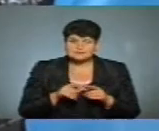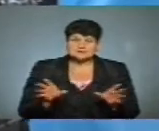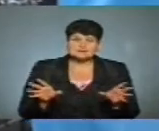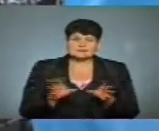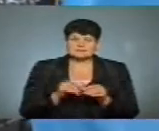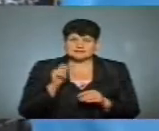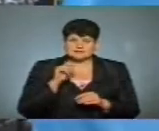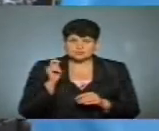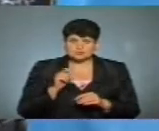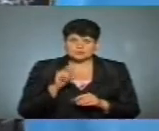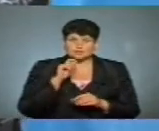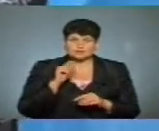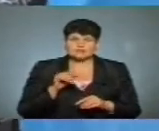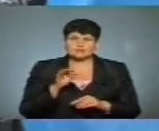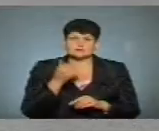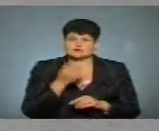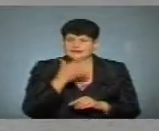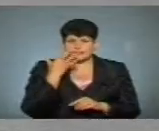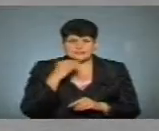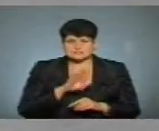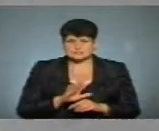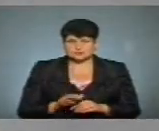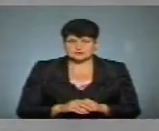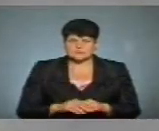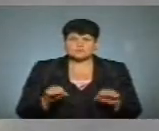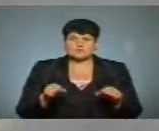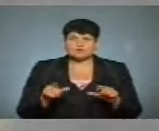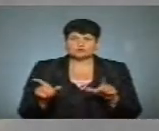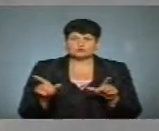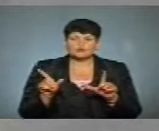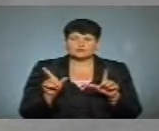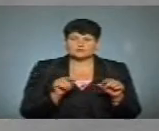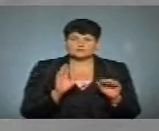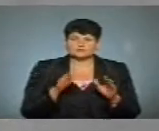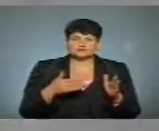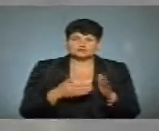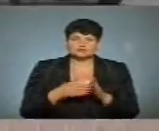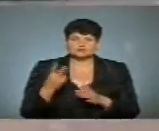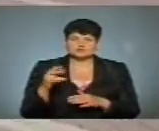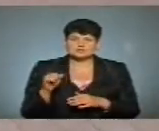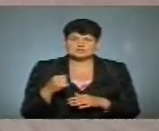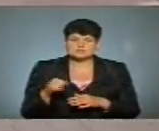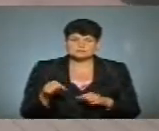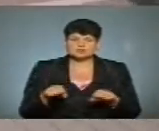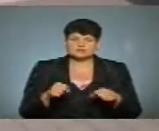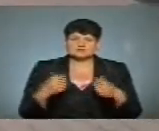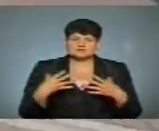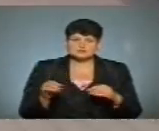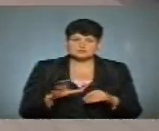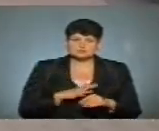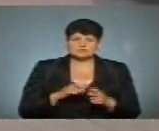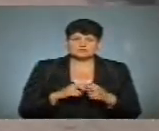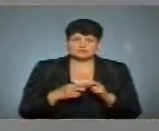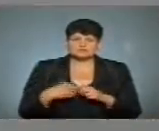Україна. І Україна про їх не забула. Мотопробіг єдності триватиме до 2 серпня. Мотоциклісти вже проїхали